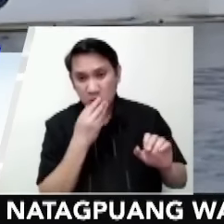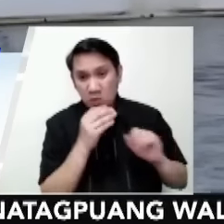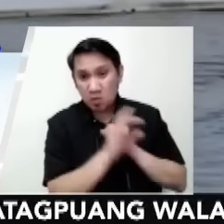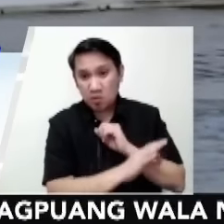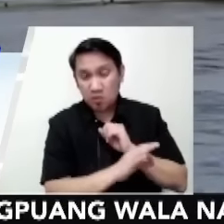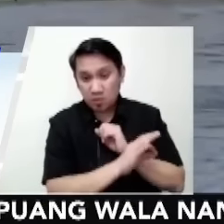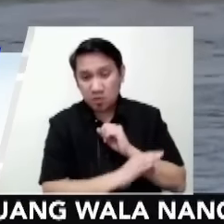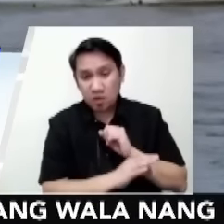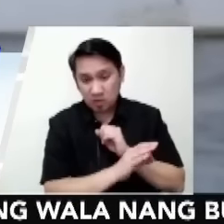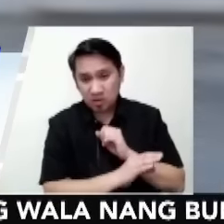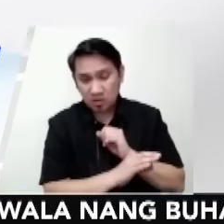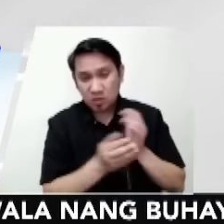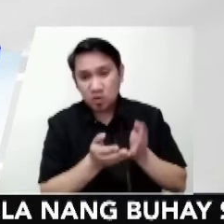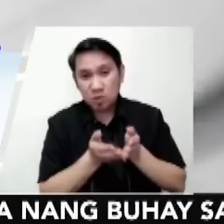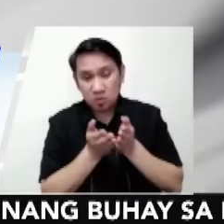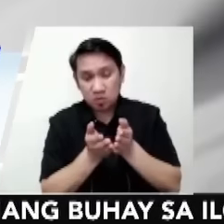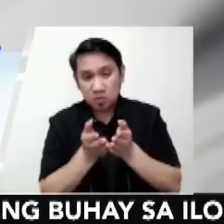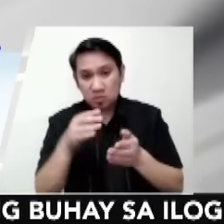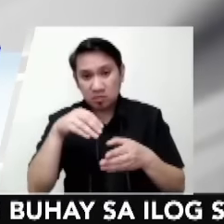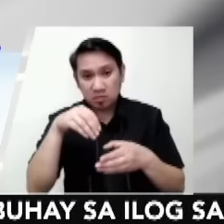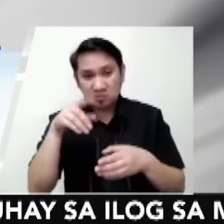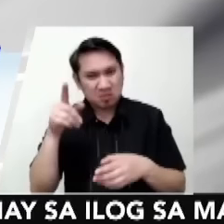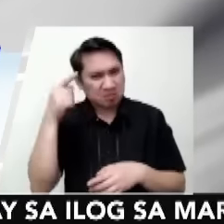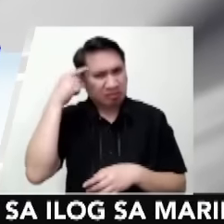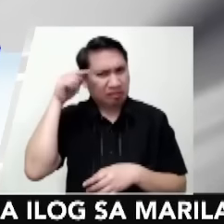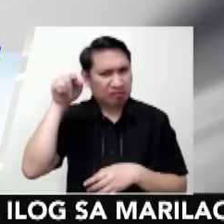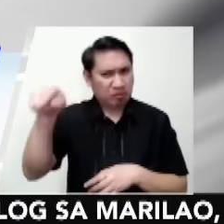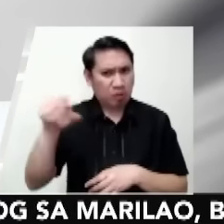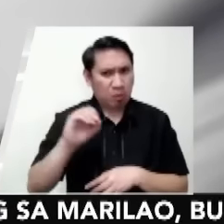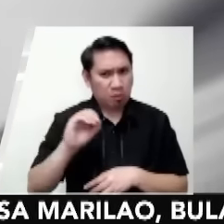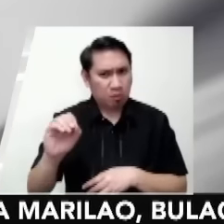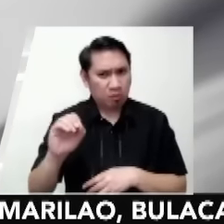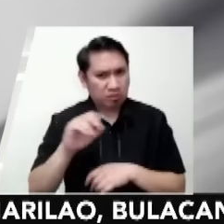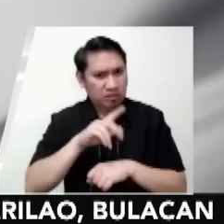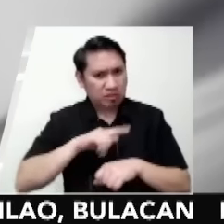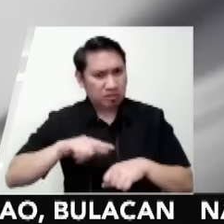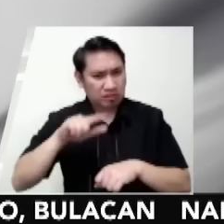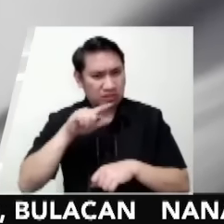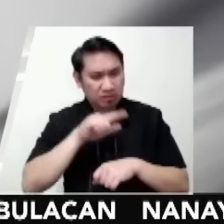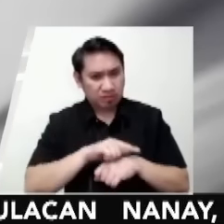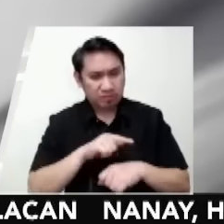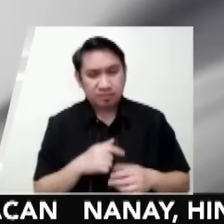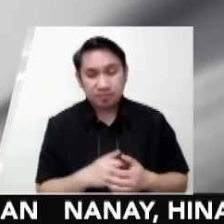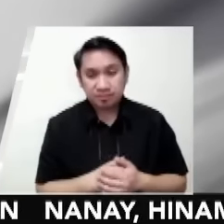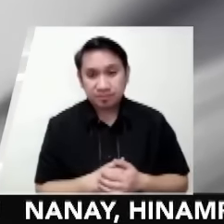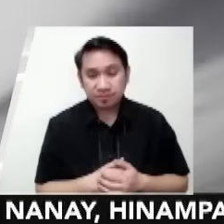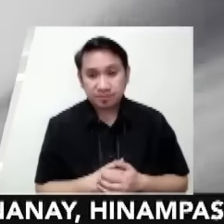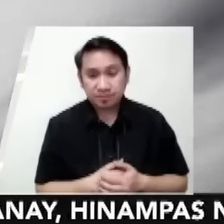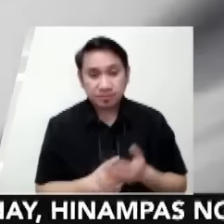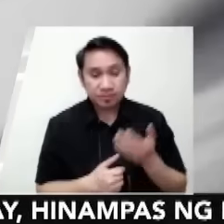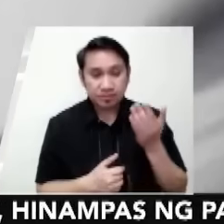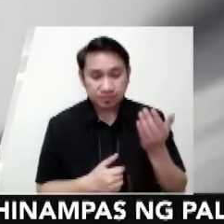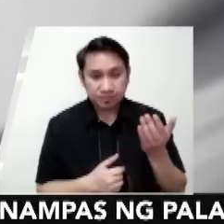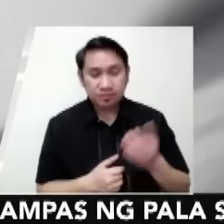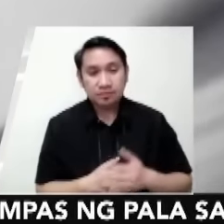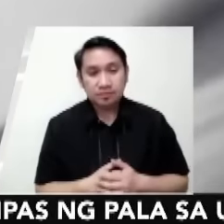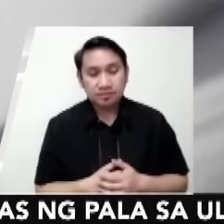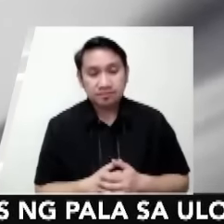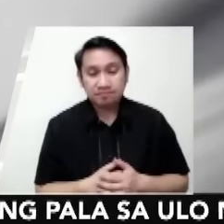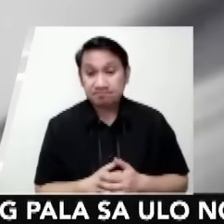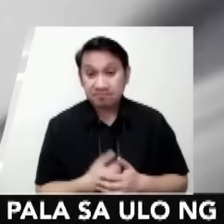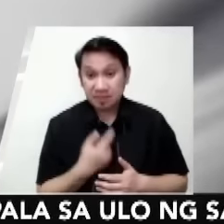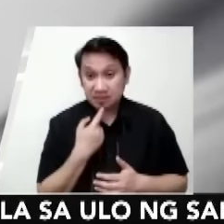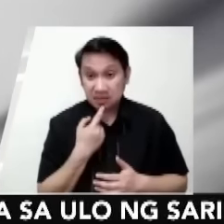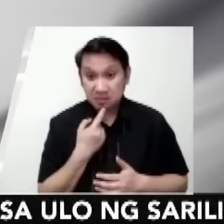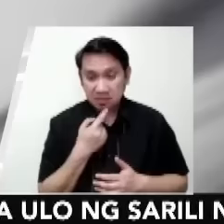katubigan ng teritoryo raw nila. Walang gaanong detalye sa inilabas na pahayag ng National Security Council o NSC kagabi. Sinabi lamang na kahapon